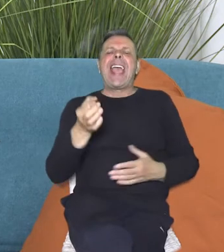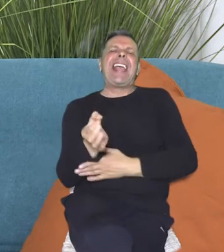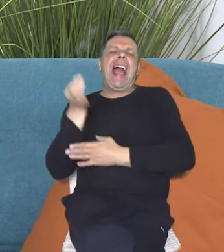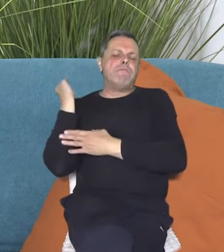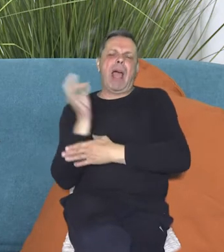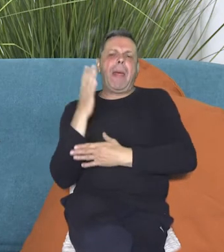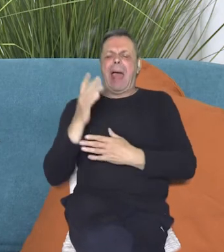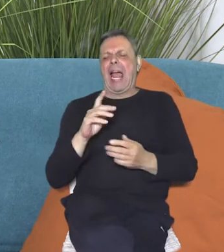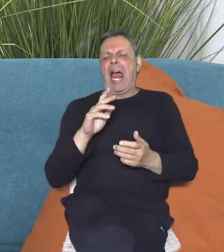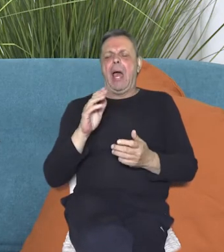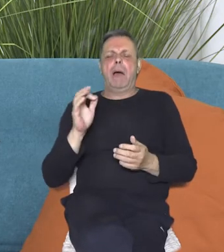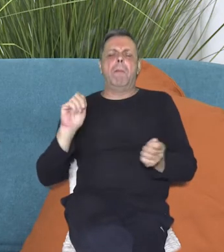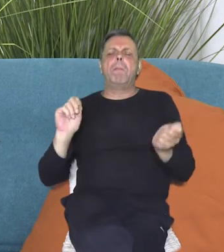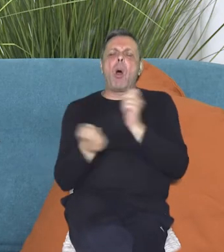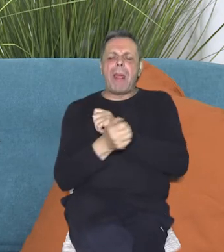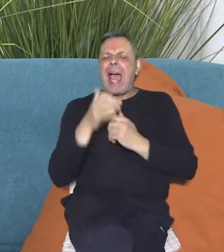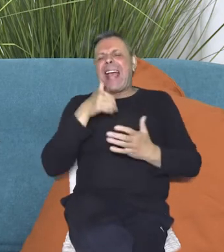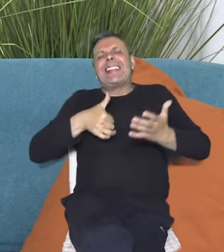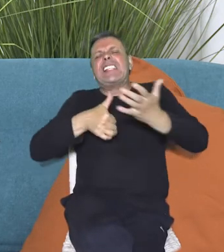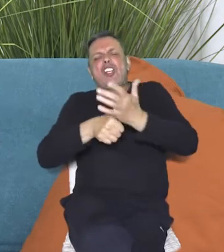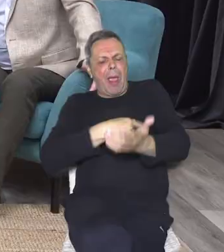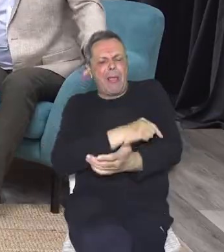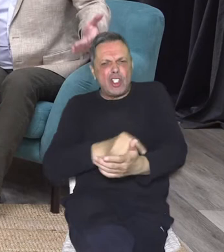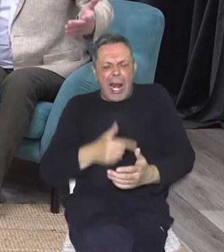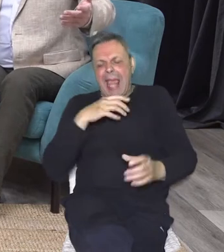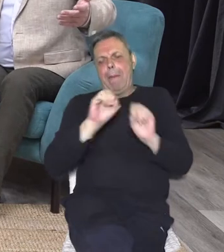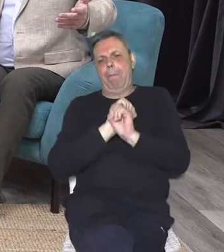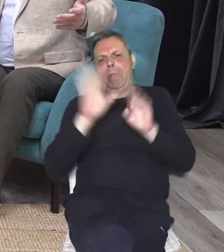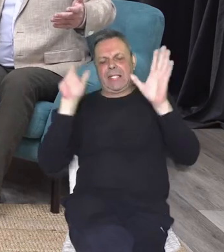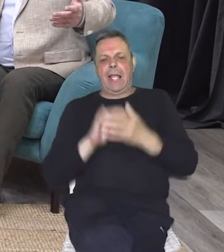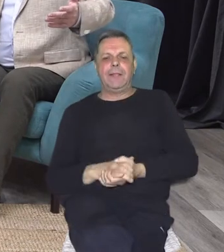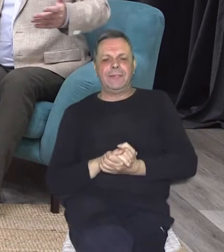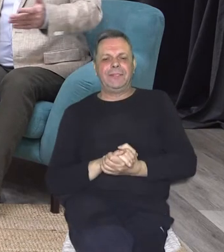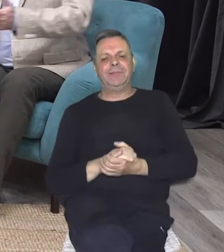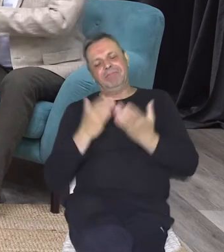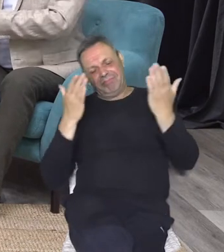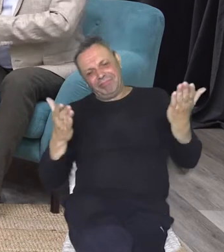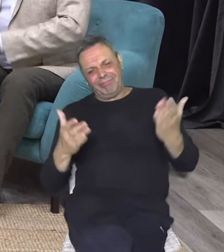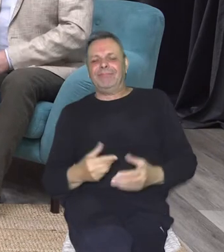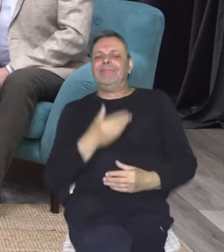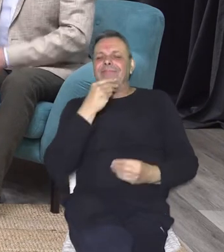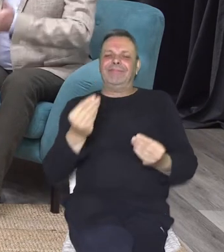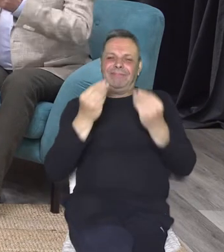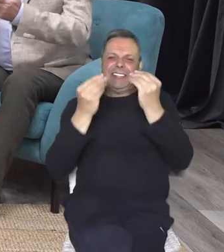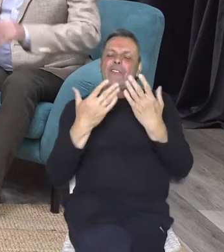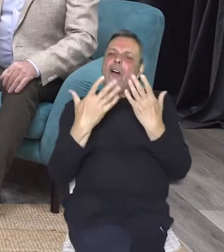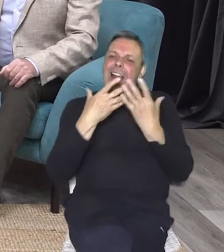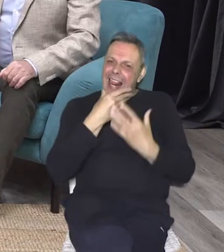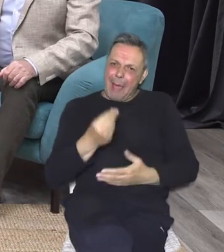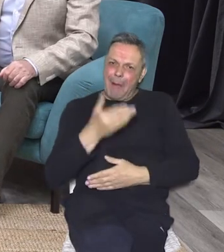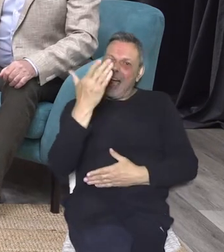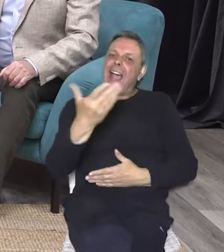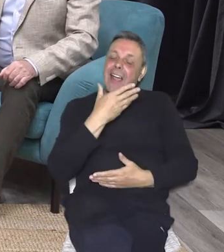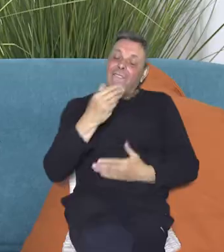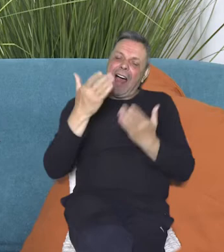jedna nagla promjena. Kad se začepi žila ili kad prsne žila. A bili ste divni. Eto ga, okej. Okay. Bili ste divni kao uvijek. Hvala vam